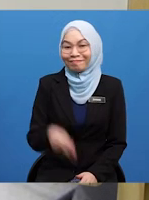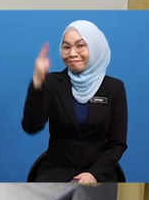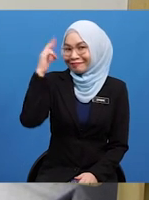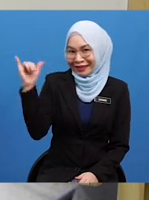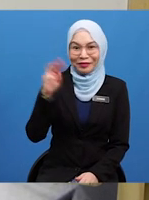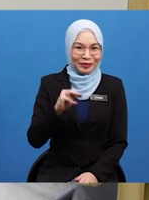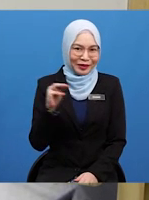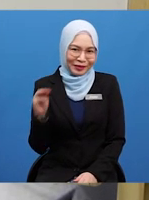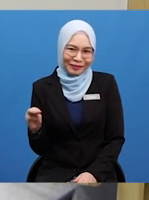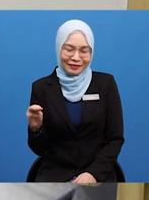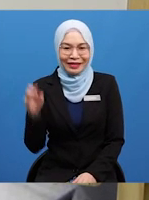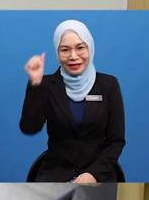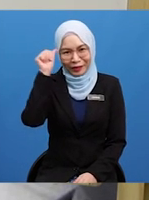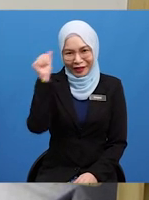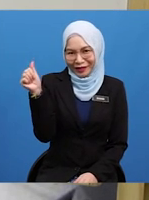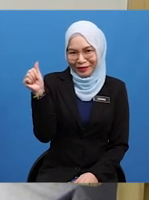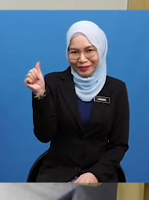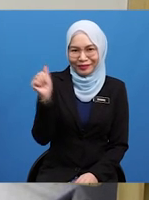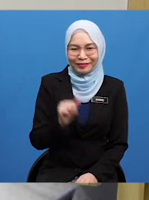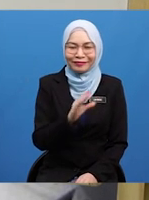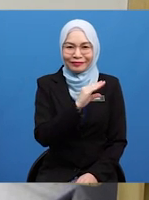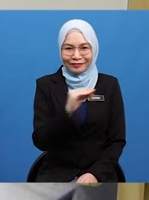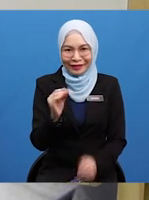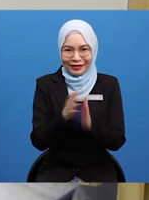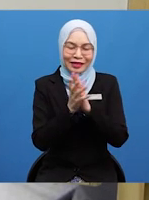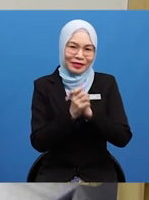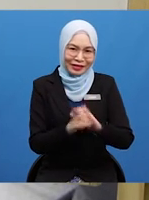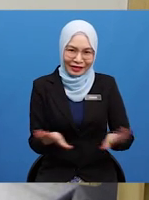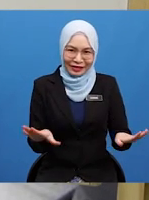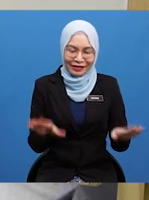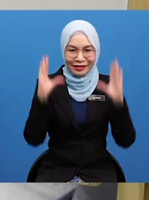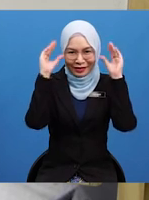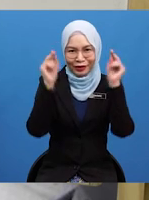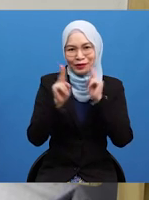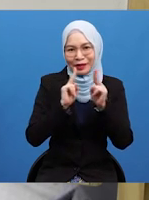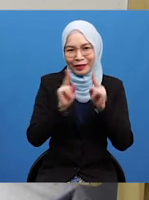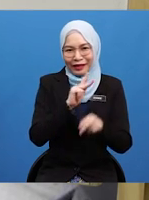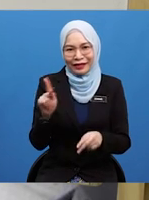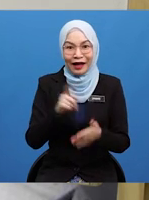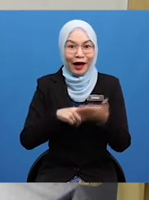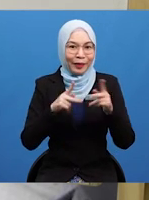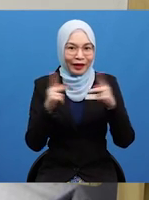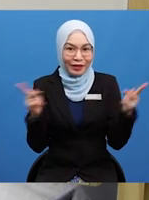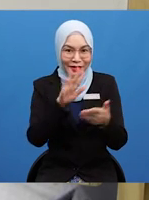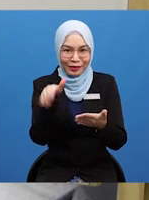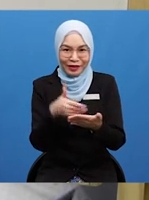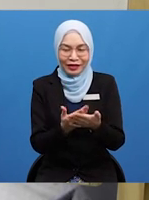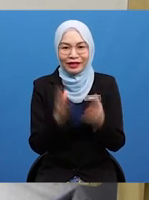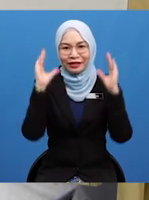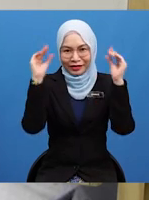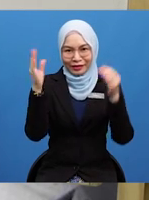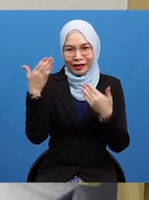Hai murid-murid. Assalamualaikum dan salam sejahtera cikgu ucapkan. Apa khabar semua? Cikgu